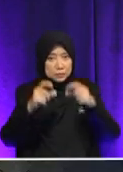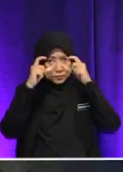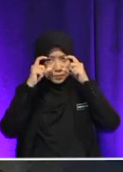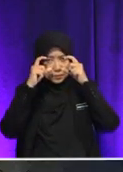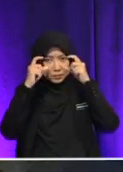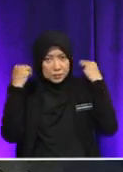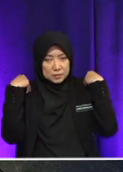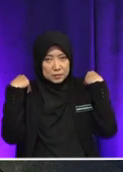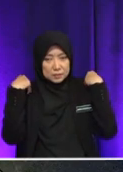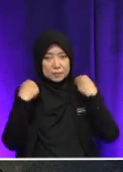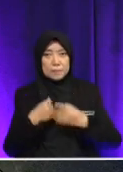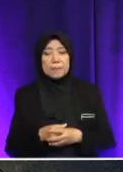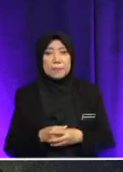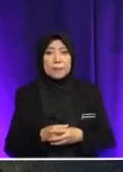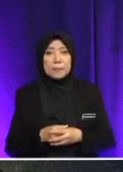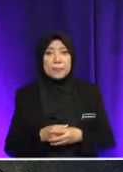keluar